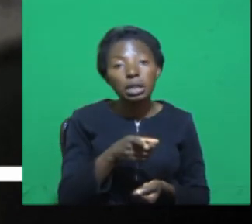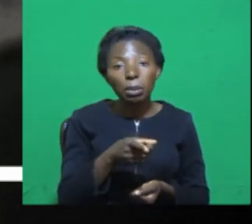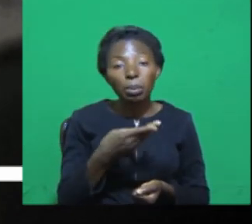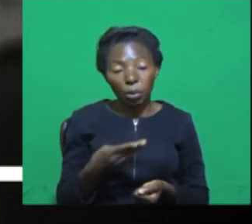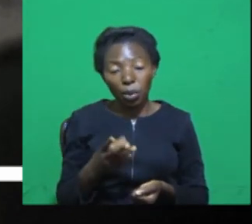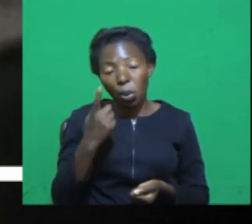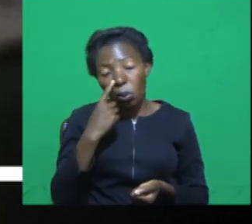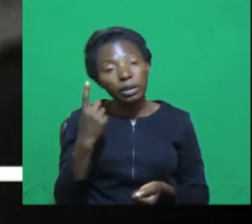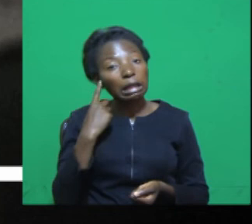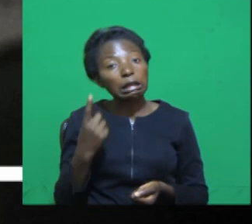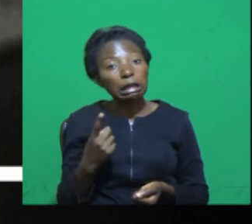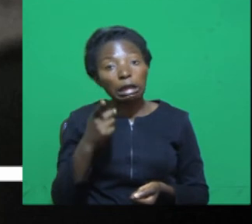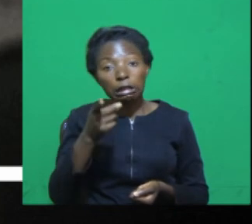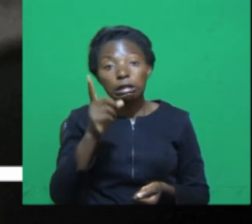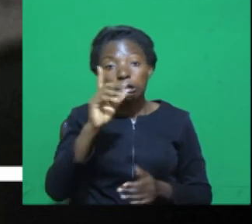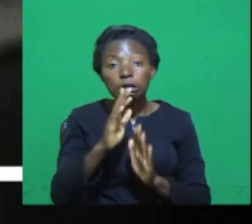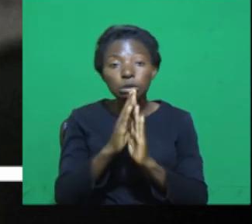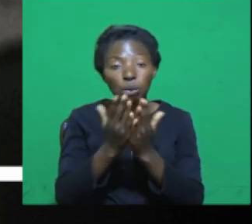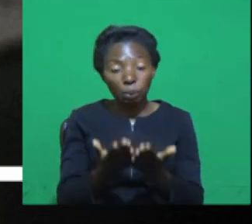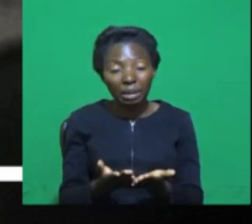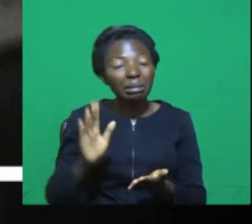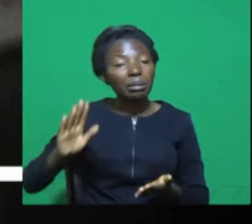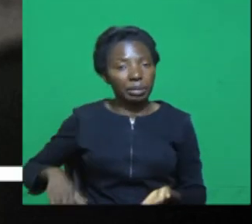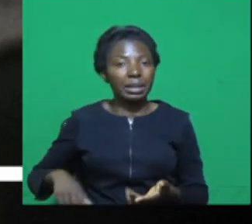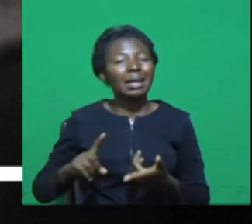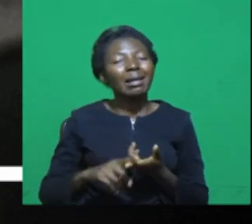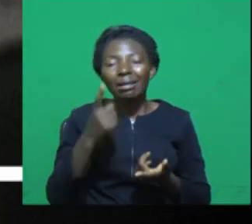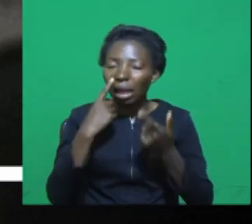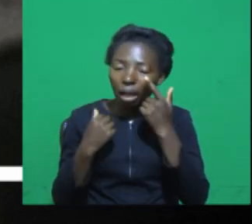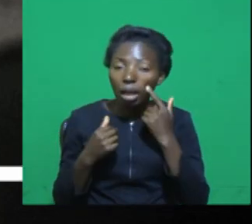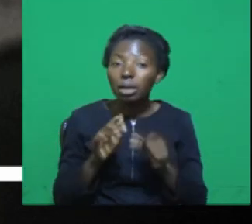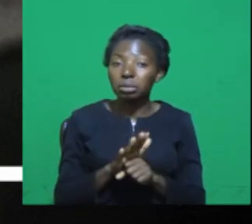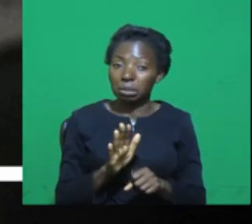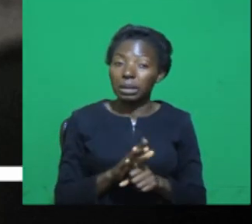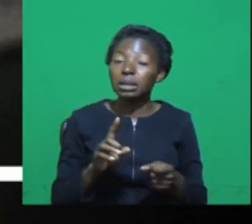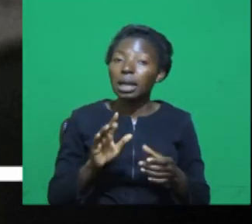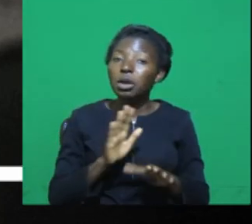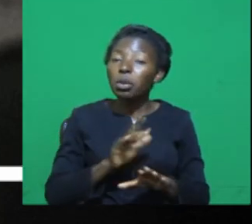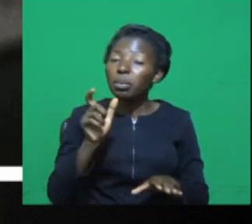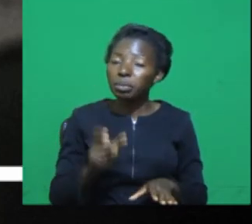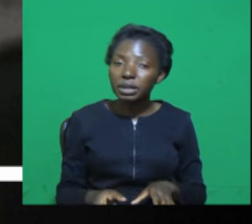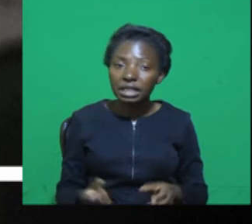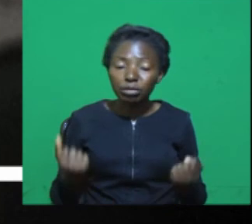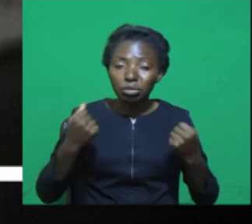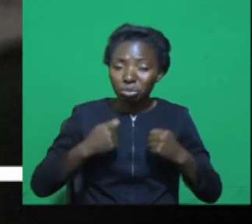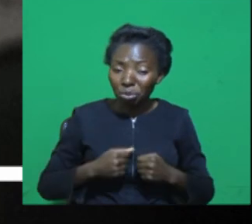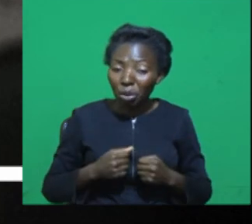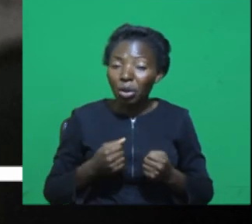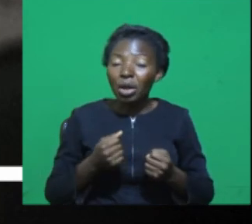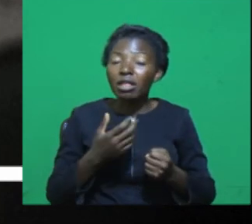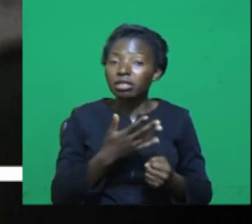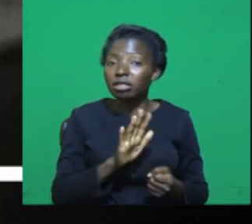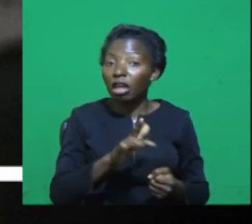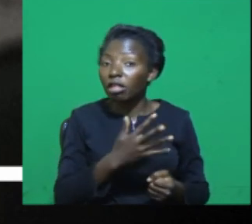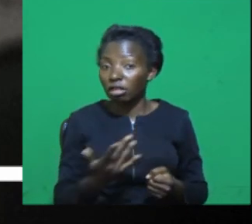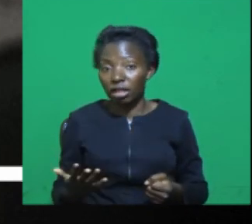vakati vachinzwa mashoko iwayo akaipa, vakachema. Kwakanga kusino munhu wakashonga zvishongo zvake.